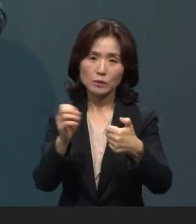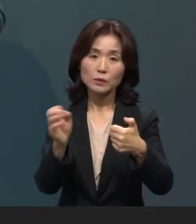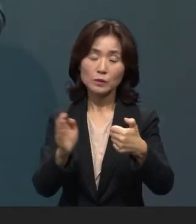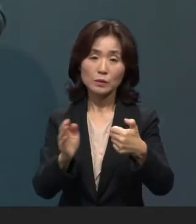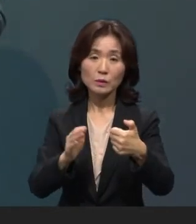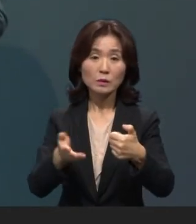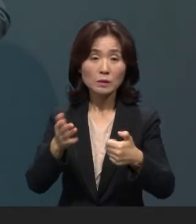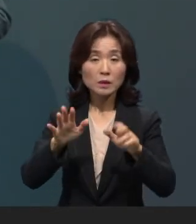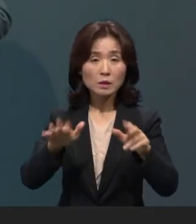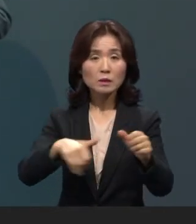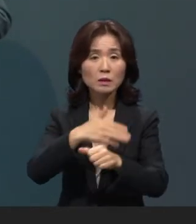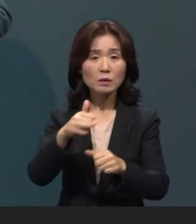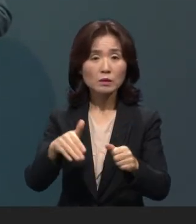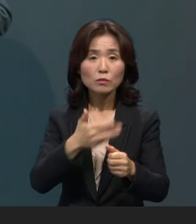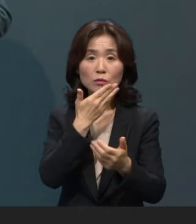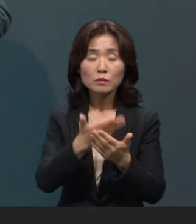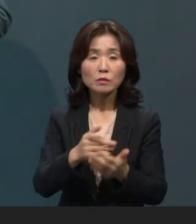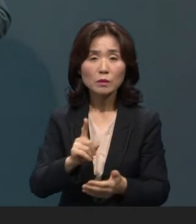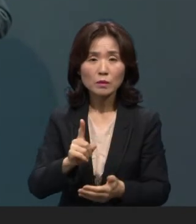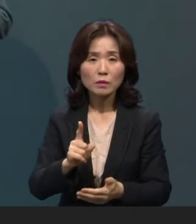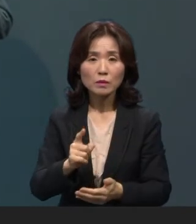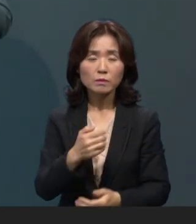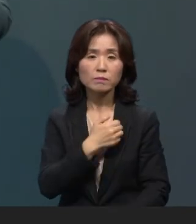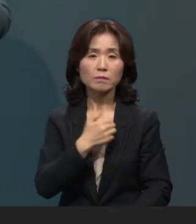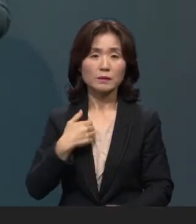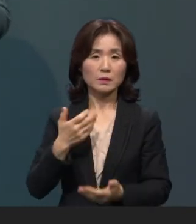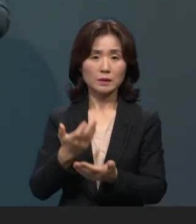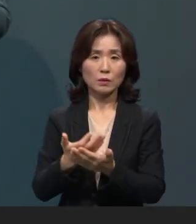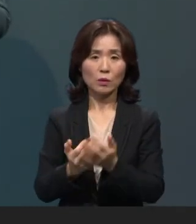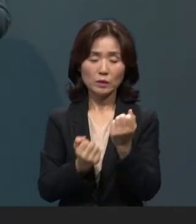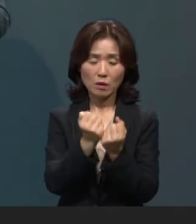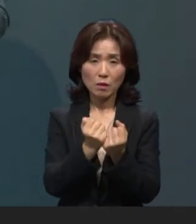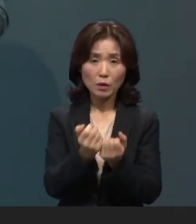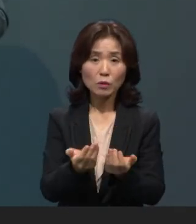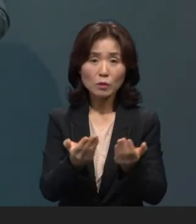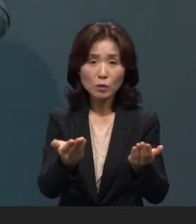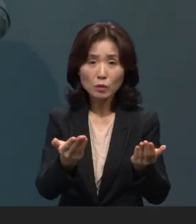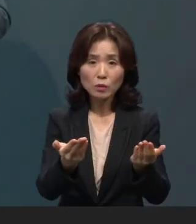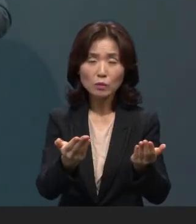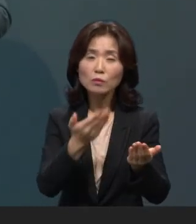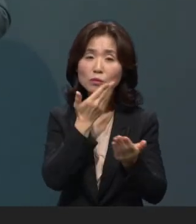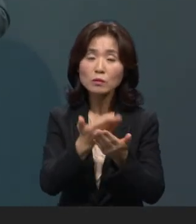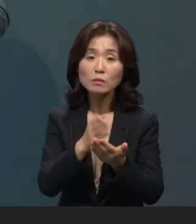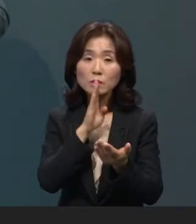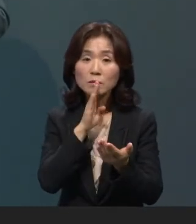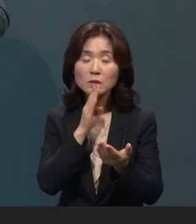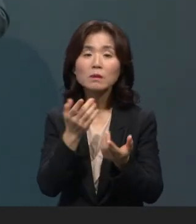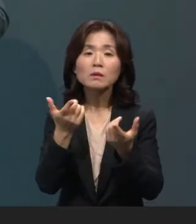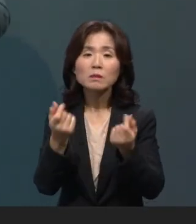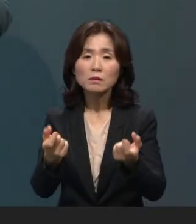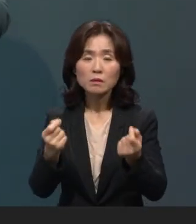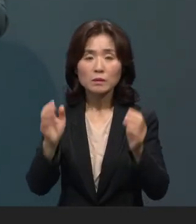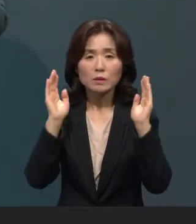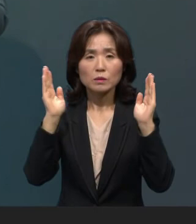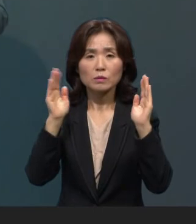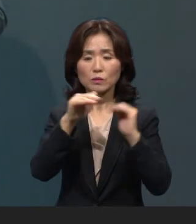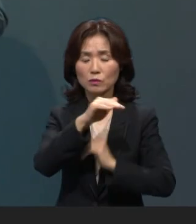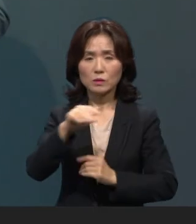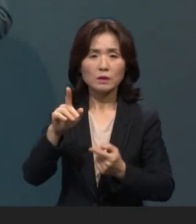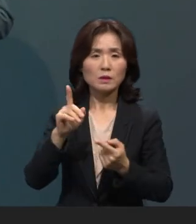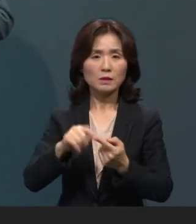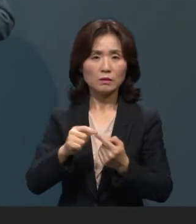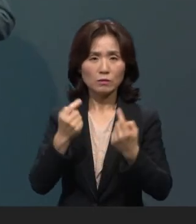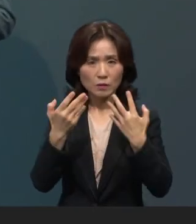지금 상황에서 중요한 건 충분한 자료 난 설명을 제공하는 것 못지않게 2 학습 수준에 대한 정확한